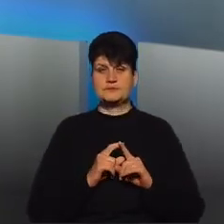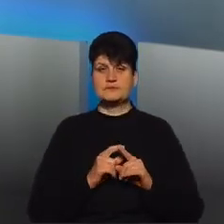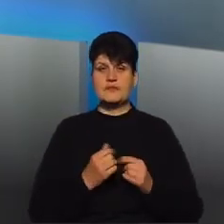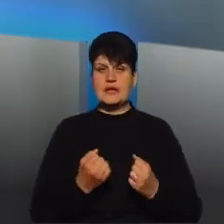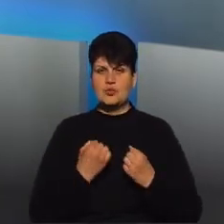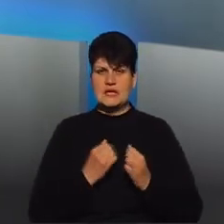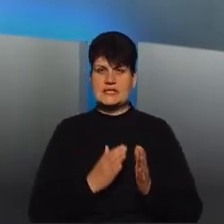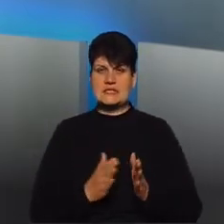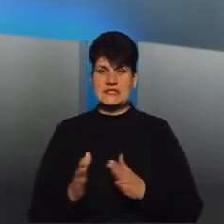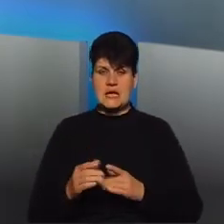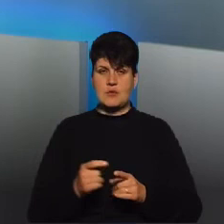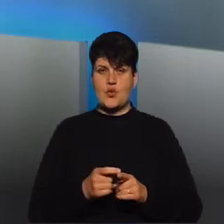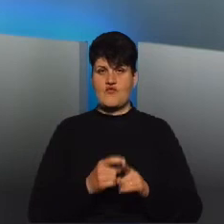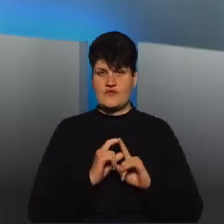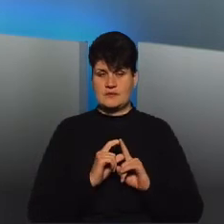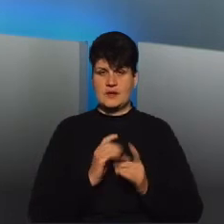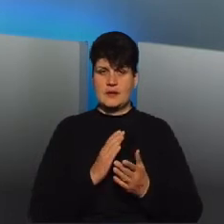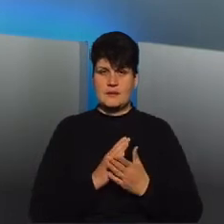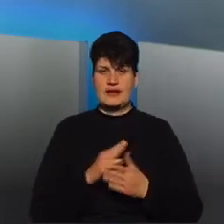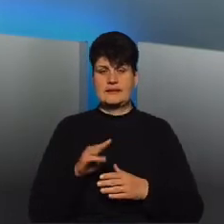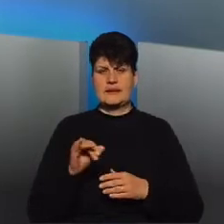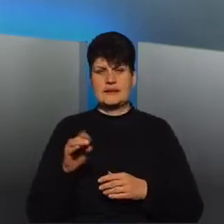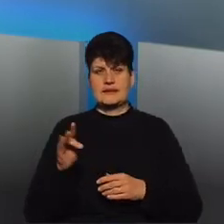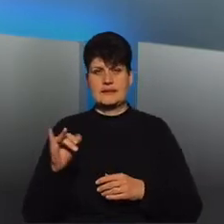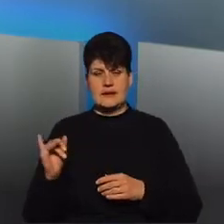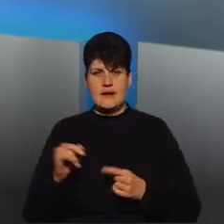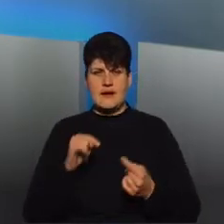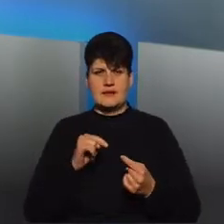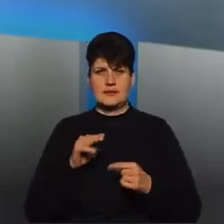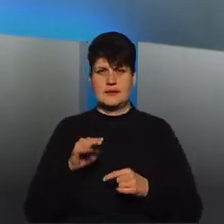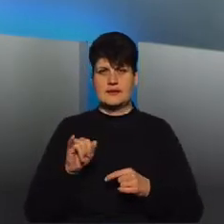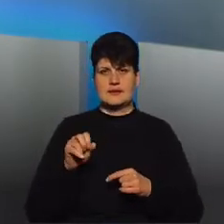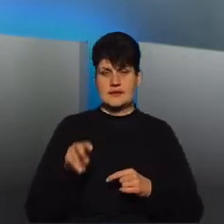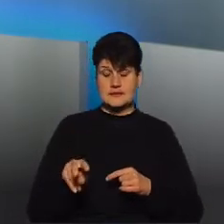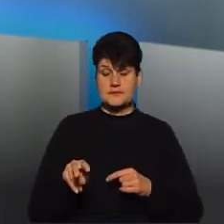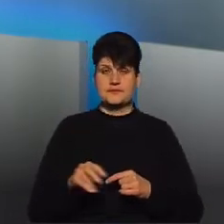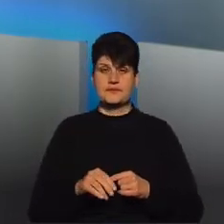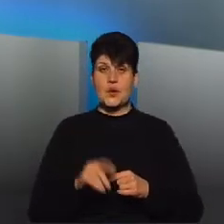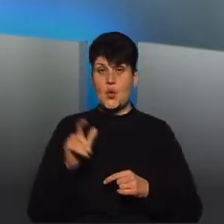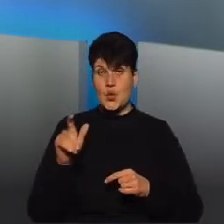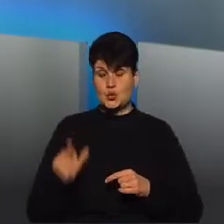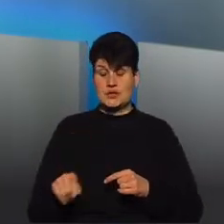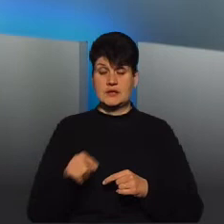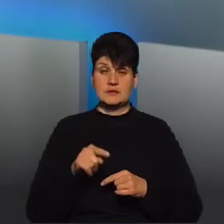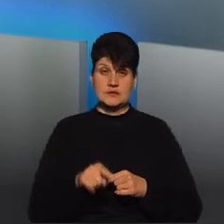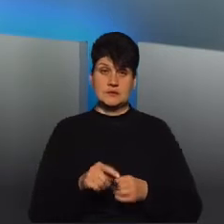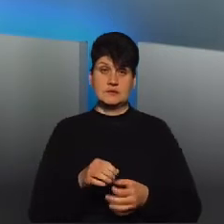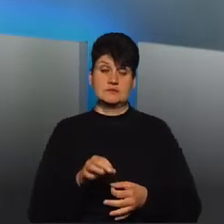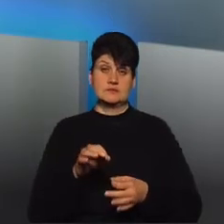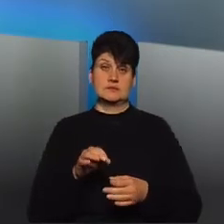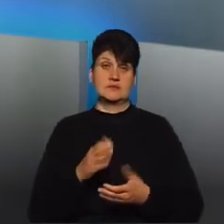відповідь нарощує титр антитіл. Тобто титр антитіл у людини тримається на